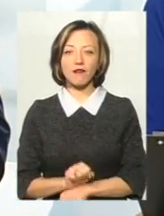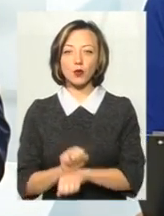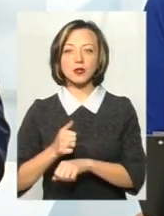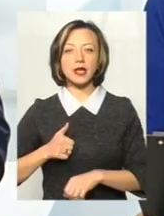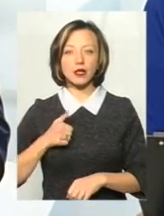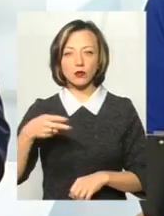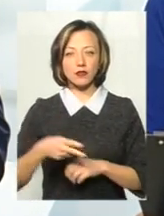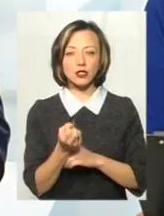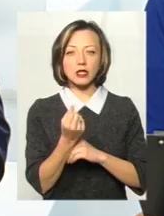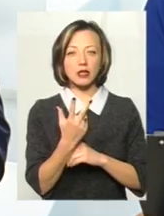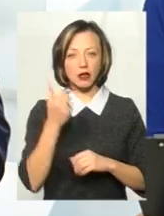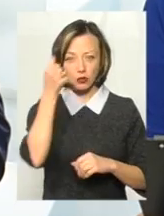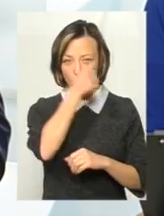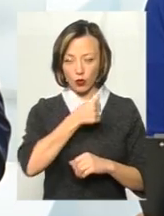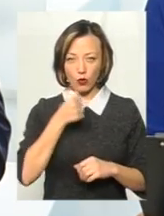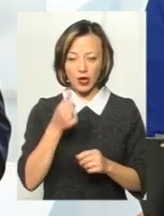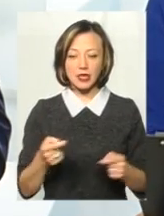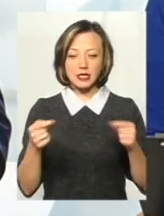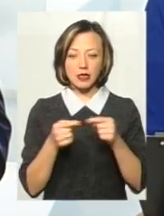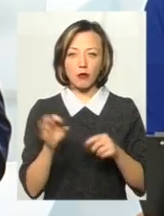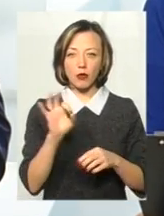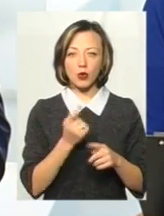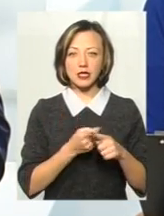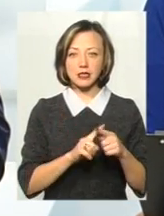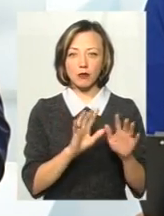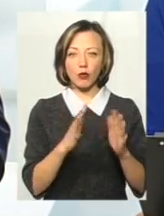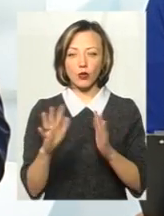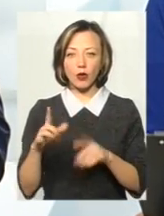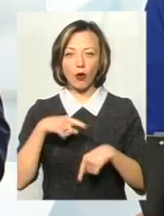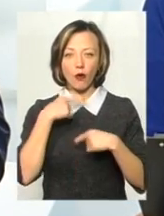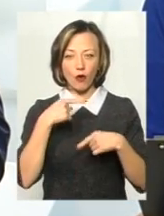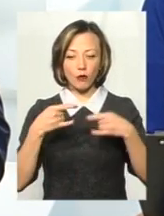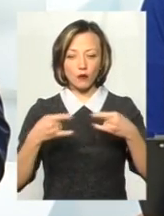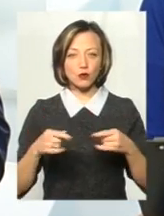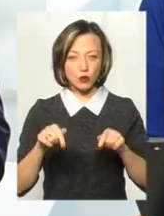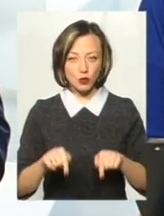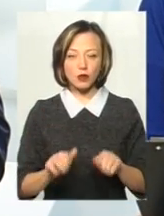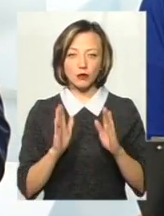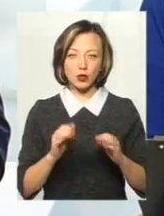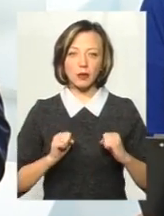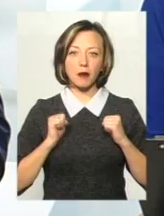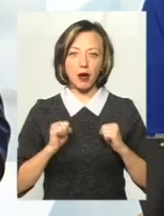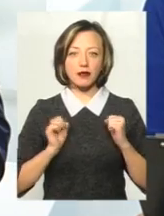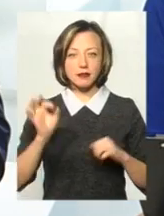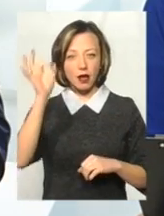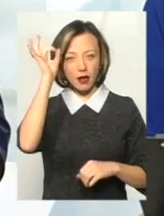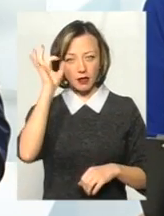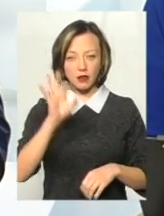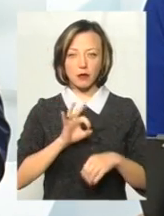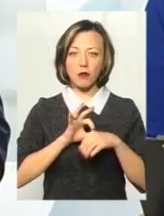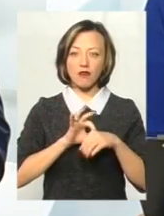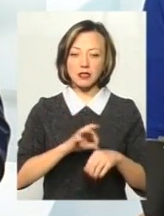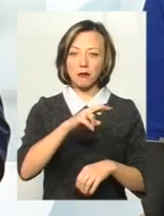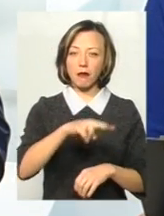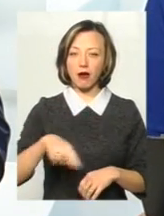гідності 2013 року. Саме про ці події ми сьогодні говоримо у студії та будемо намагатись згадати і провести